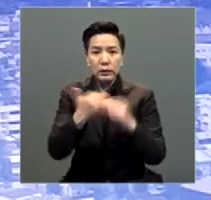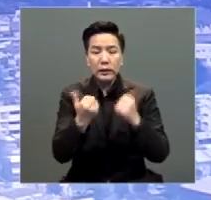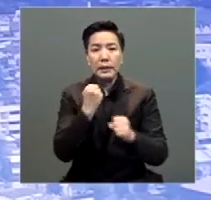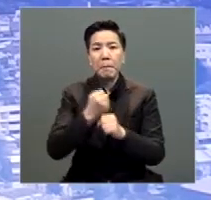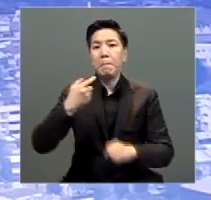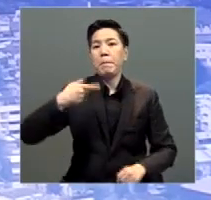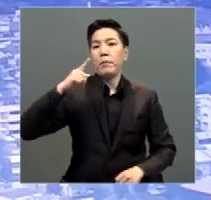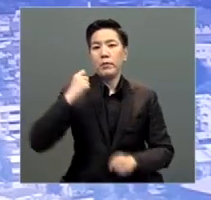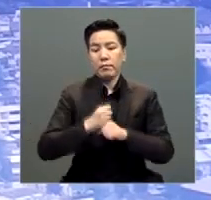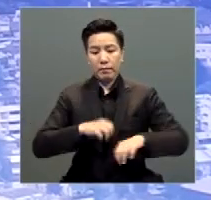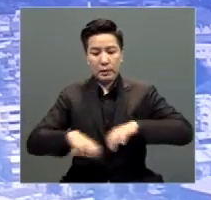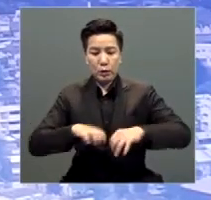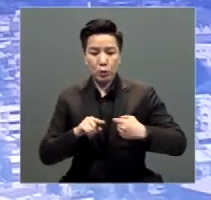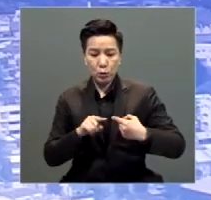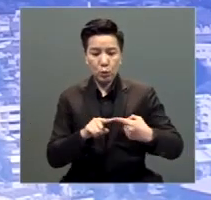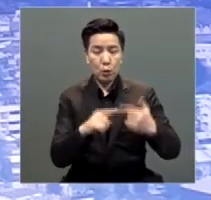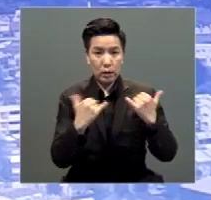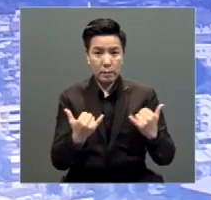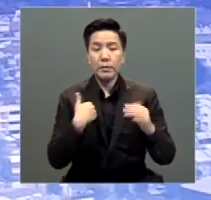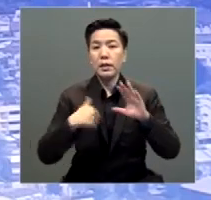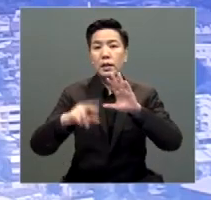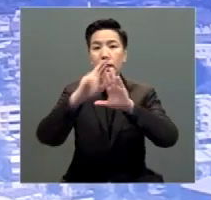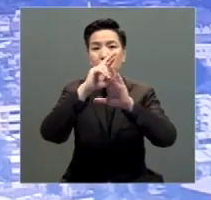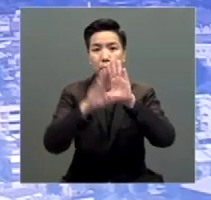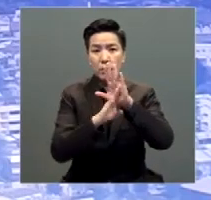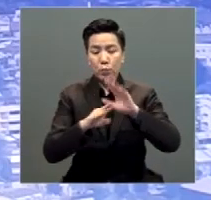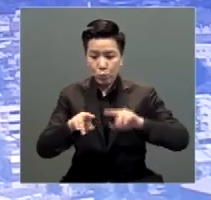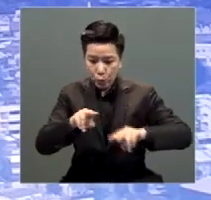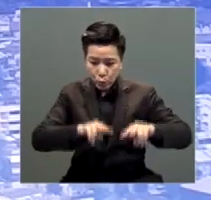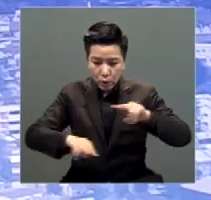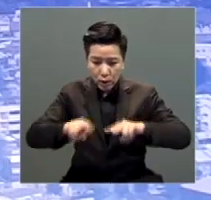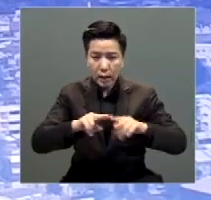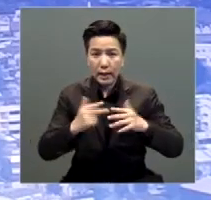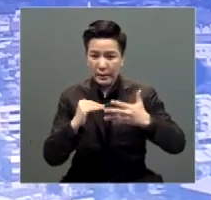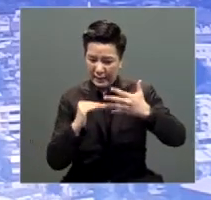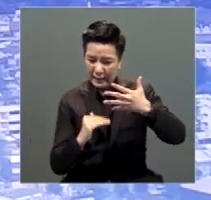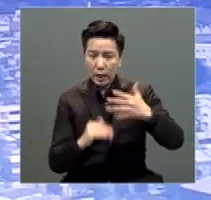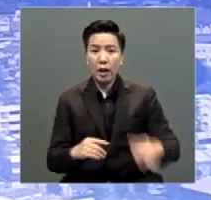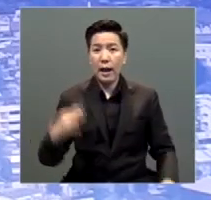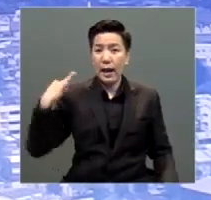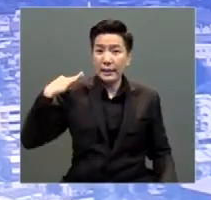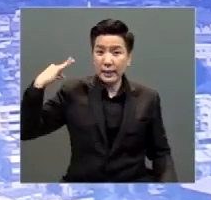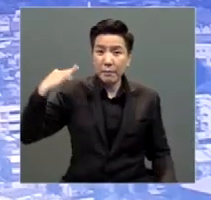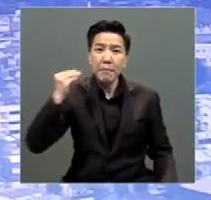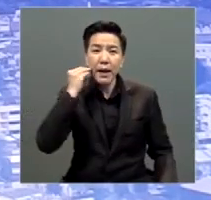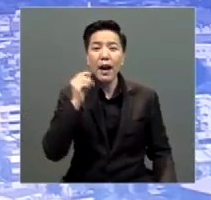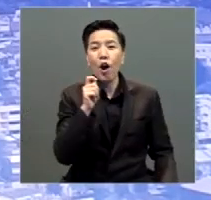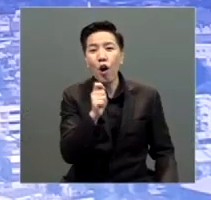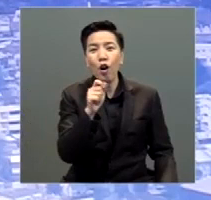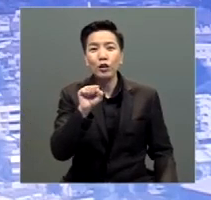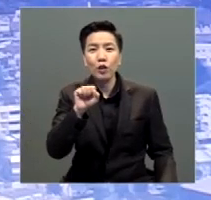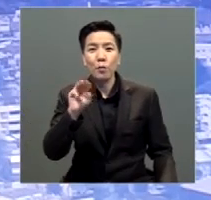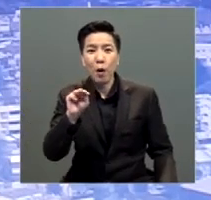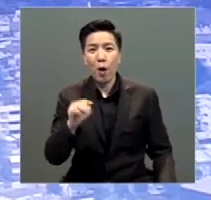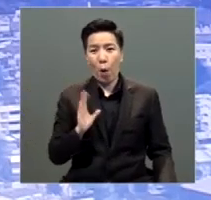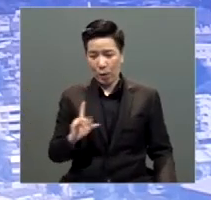จากตรงนี้ขณะเดียวกันเราก็มีระบบของการดูแลนะครับล่างที่สุดก็คืออสม.ที่1คนต่อ10